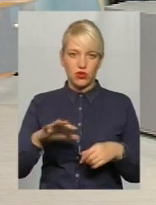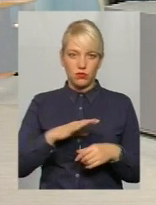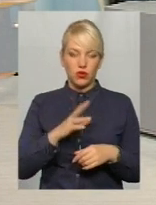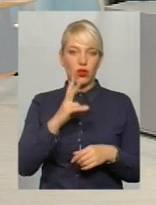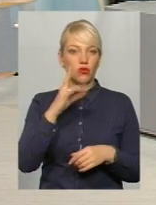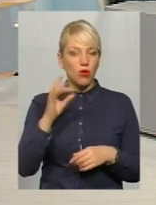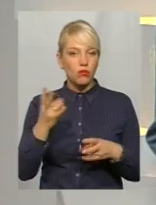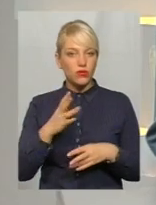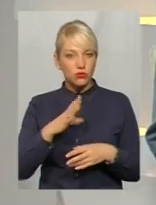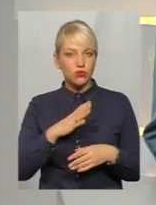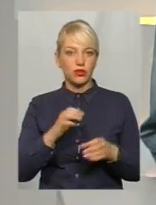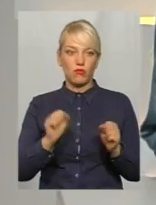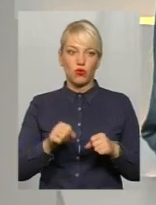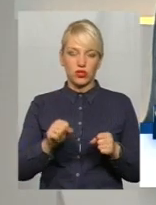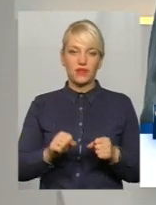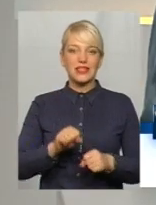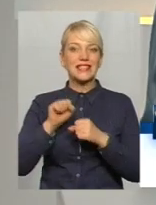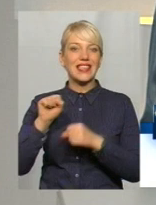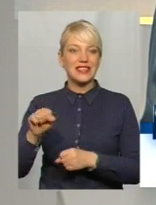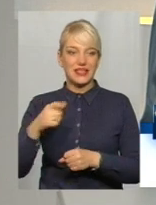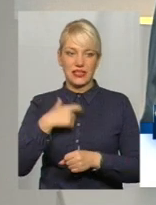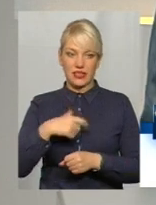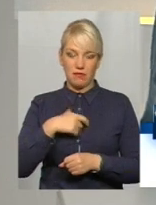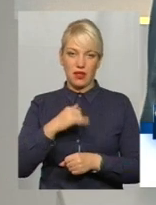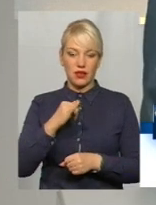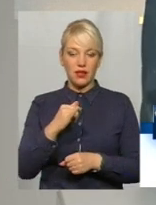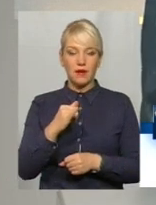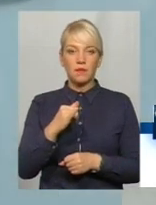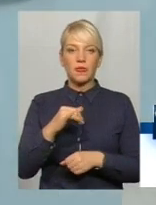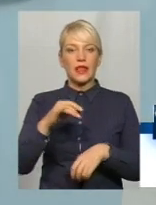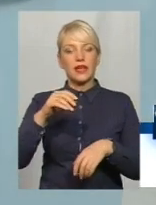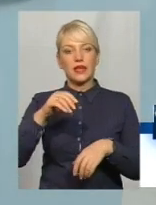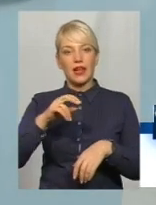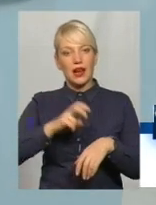але має мати можливість захистити себе і пацієнт, і лікар.